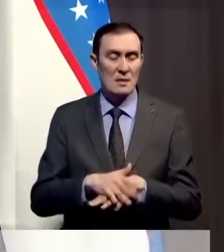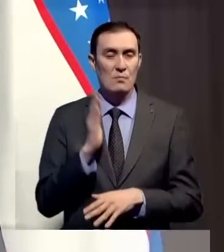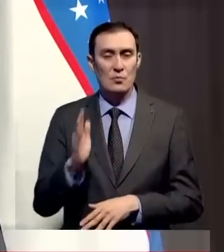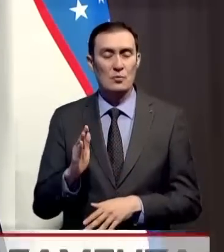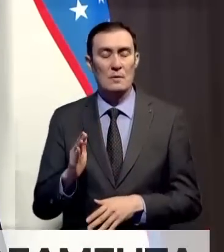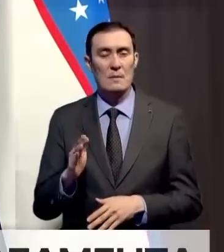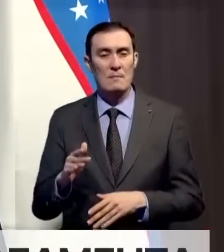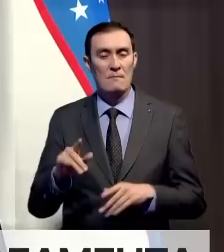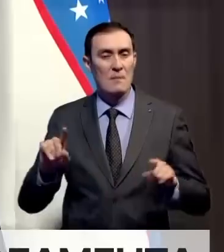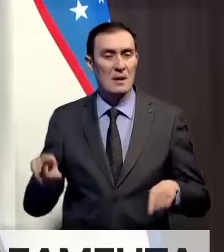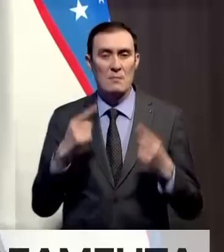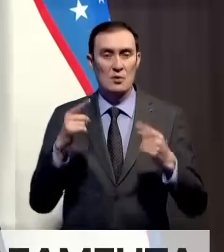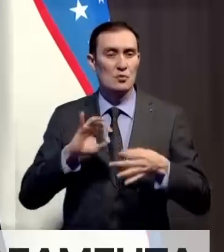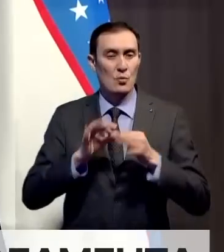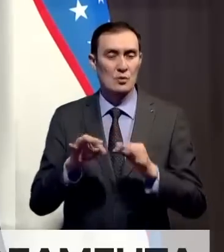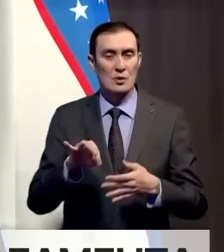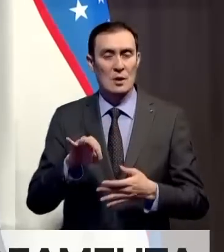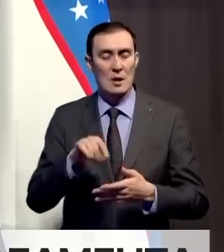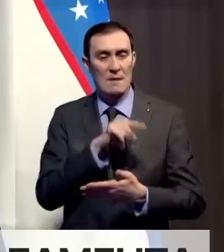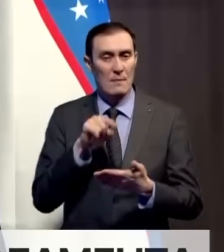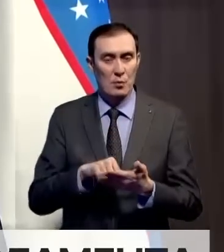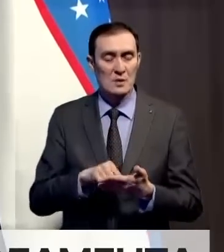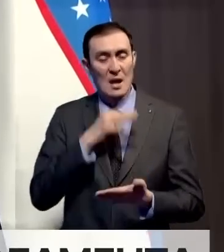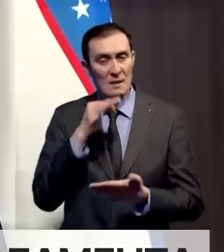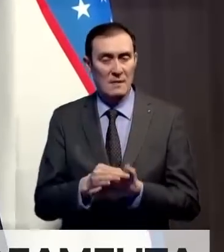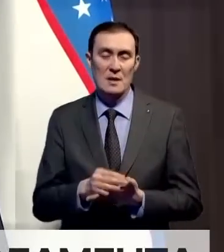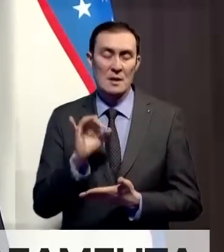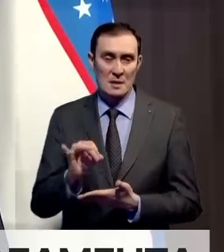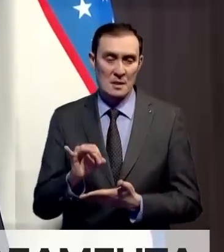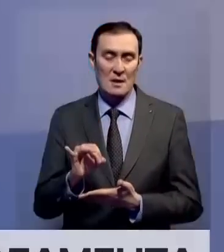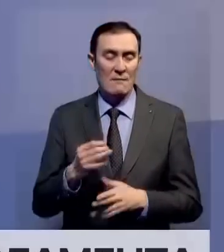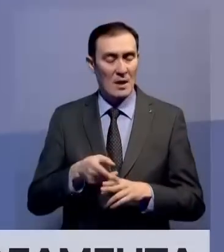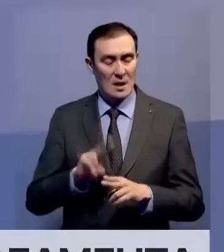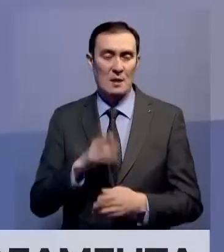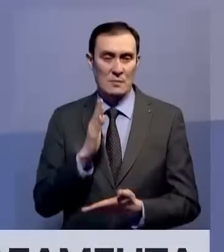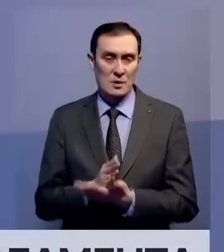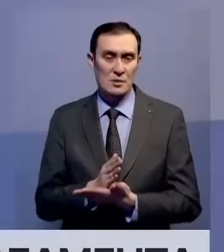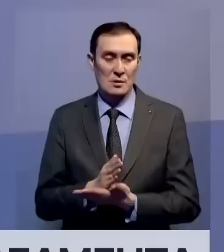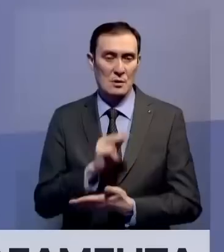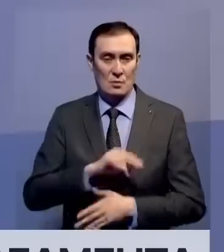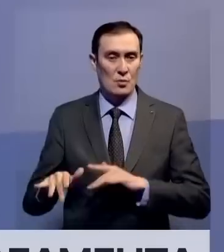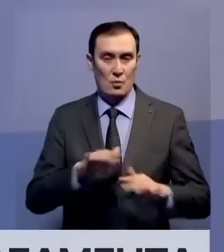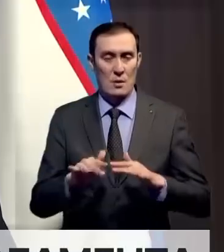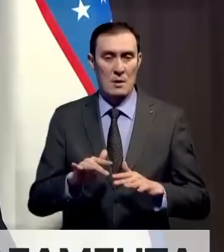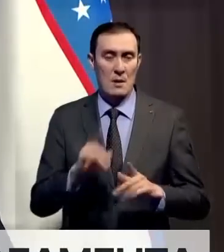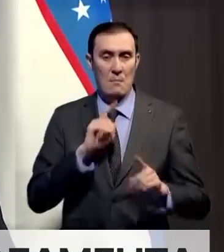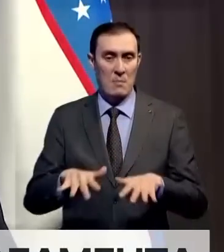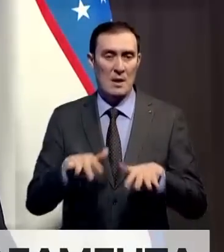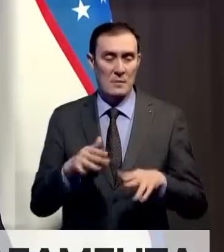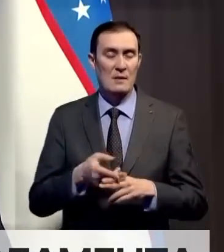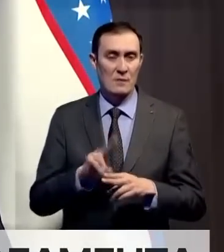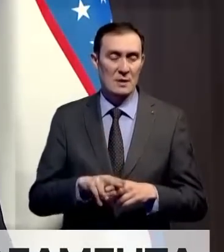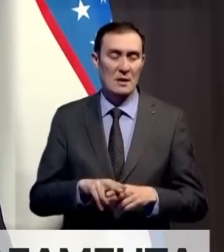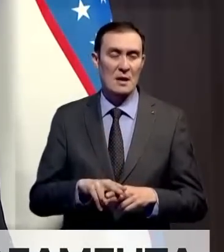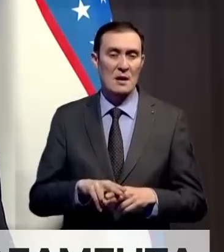подниматься серьезные вопросы и серьезные ответы. И, по крайней мере, в этом и есть роль парламента. Я надеюсь, что вот эти все